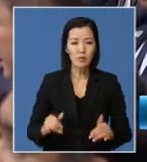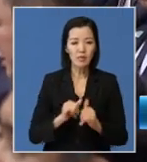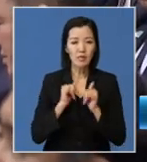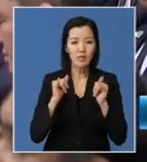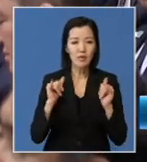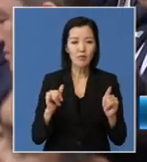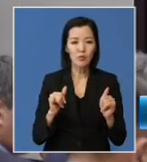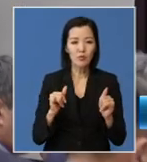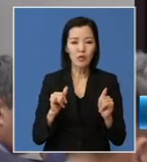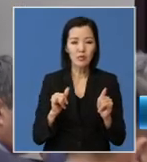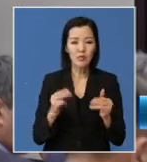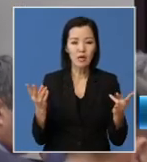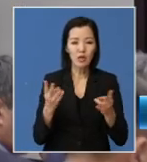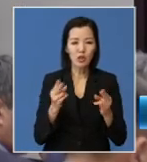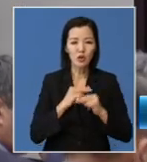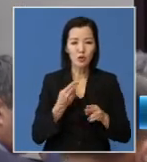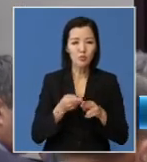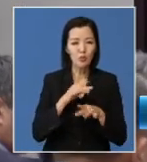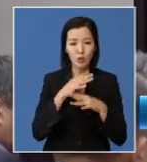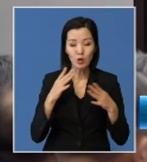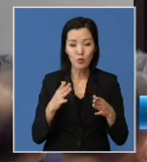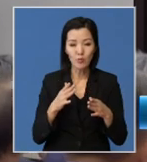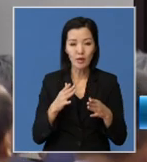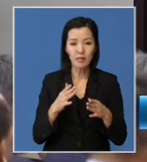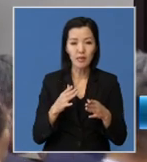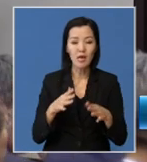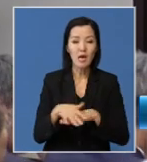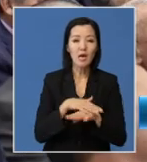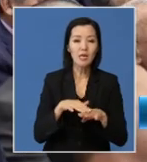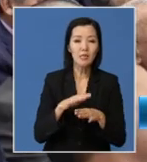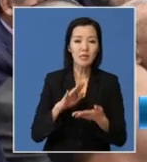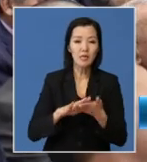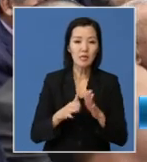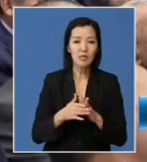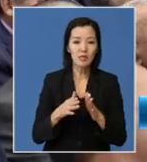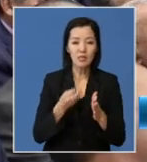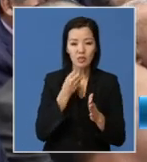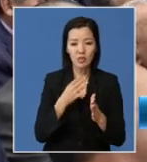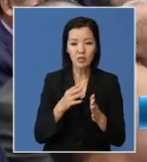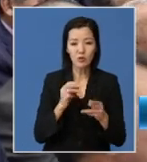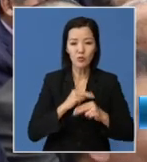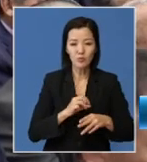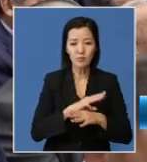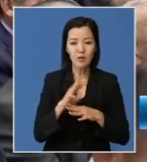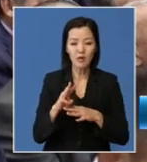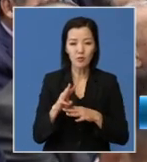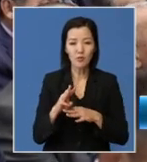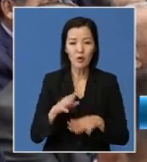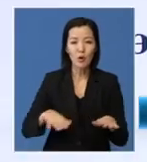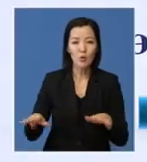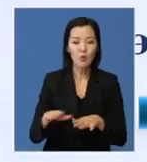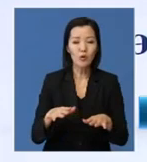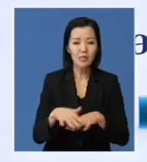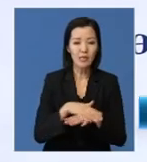жолында қолға алынуы тиіс жұмыс көп. Кезек күттірмес бір мәселе – халықтың әл-ауқатын арттыру, жұмыспен қамту жайы. Келер жылы өңірде еңбек